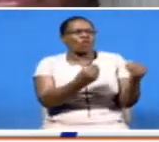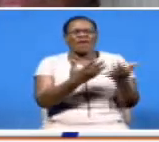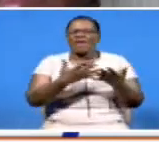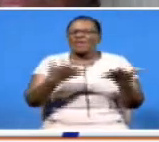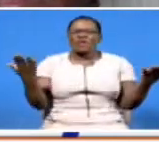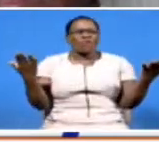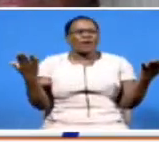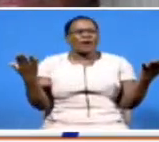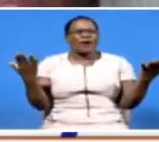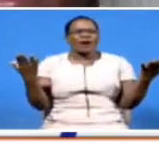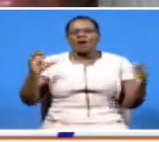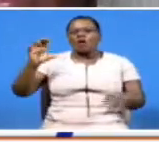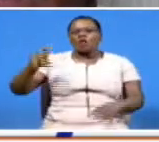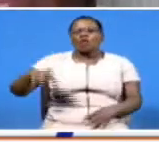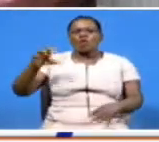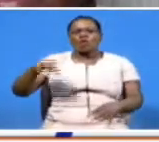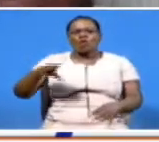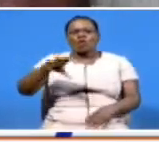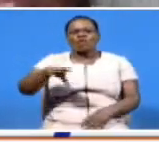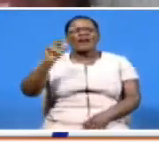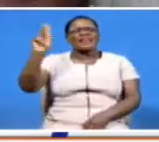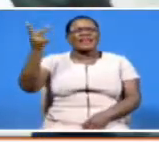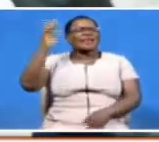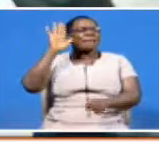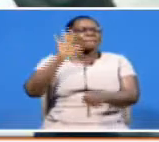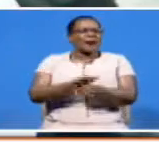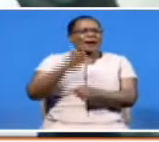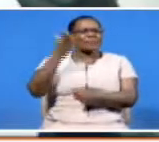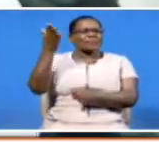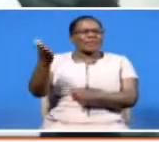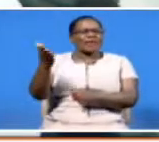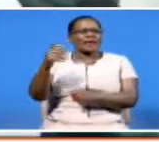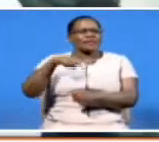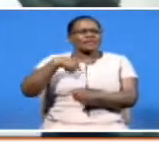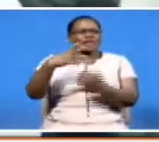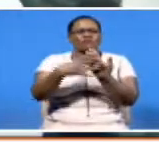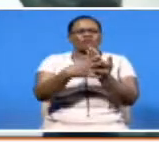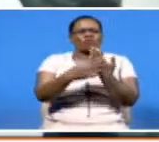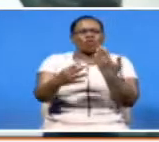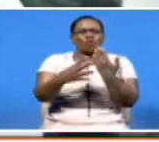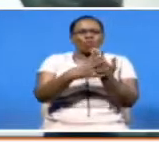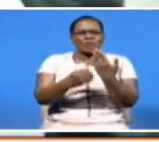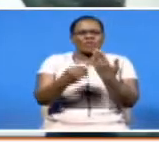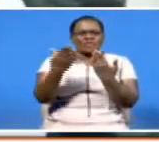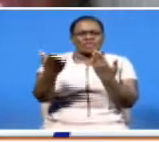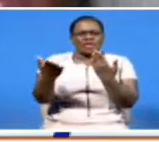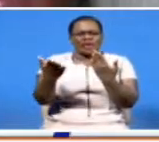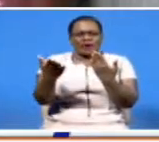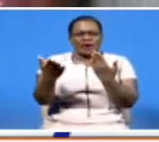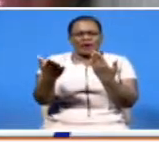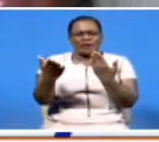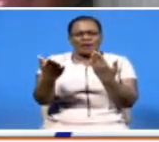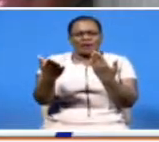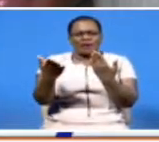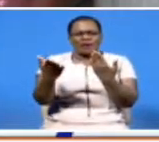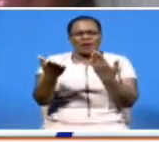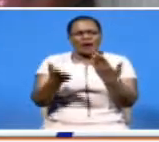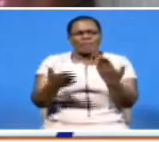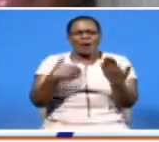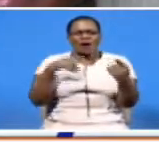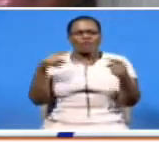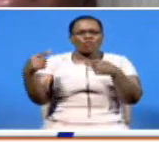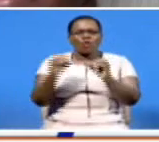pote Kongo utakutana kuko Wakenya wengi. Tutaiga ile mfano ya kule, kitu kizuri kiko pale. Hapa hakuna